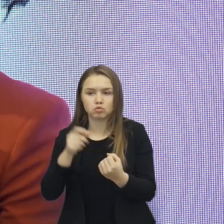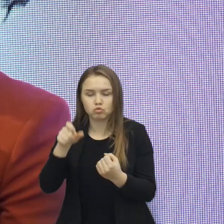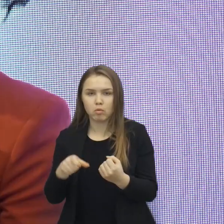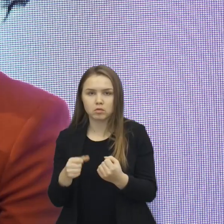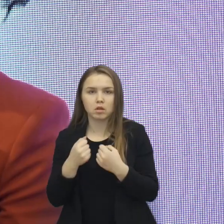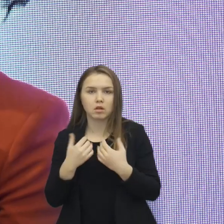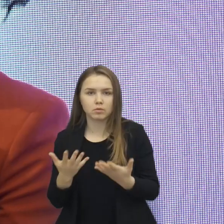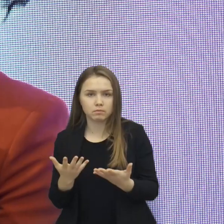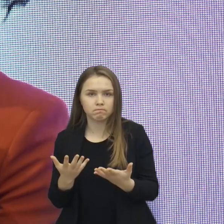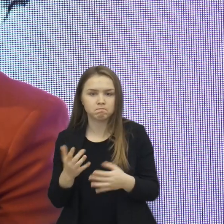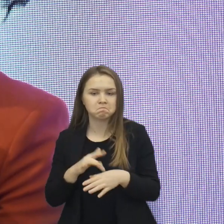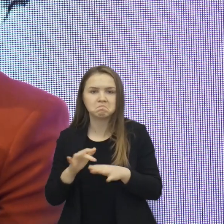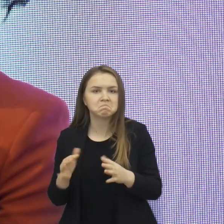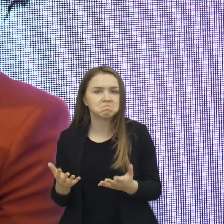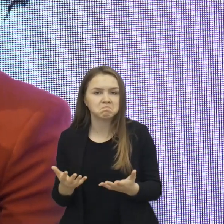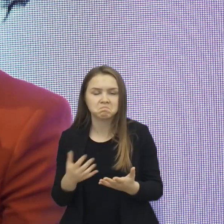apie kitas